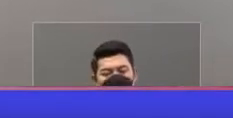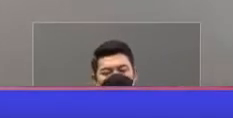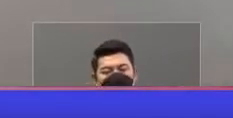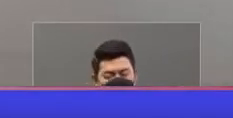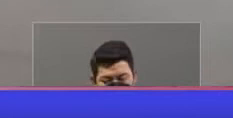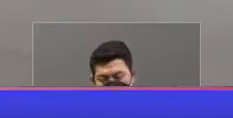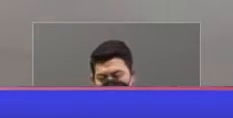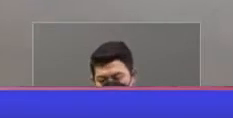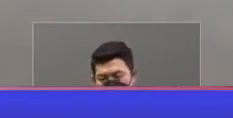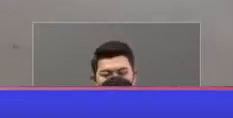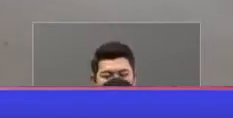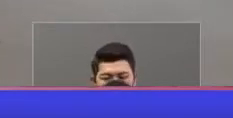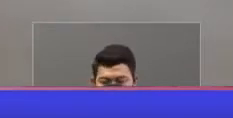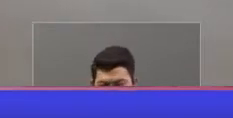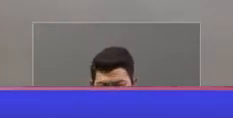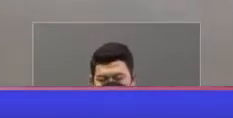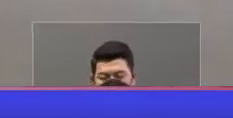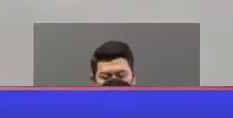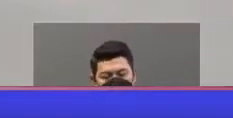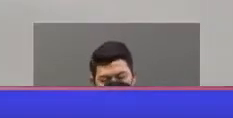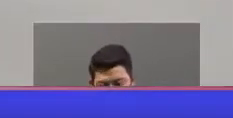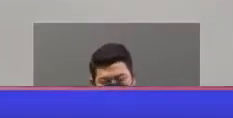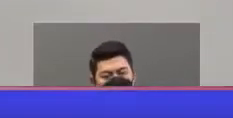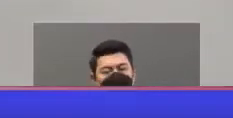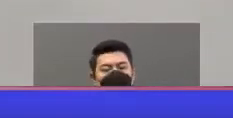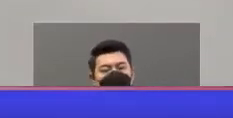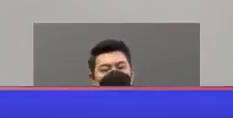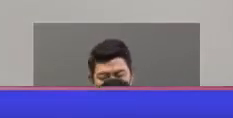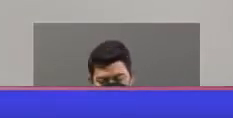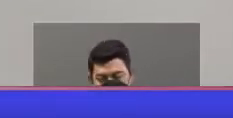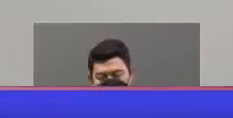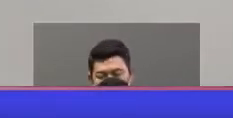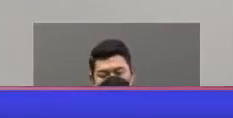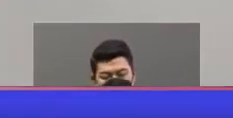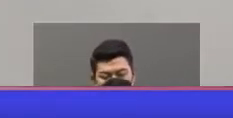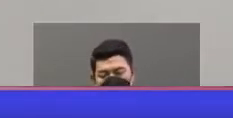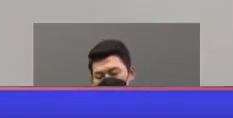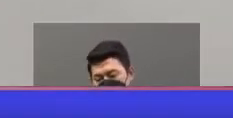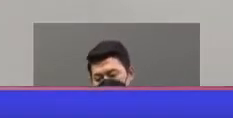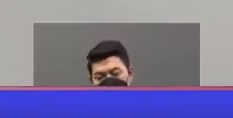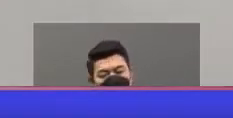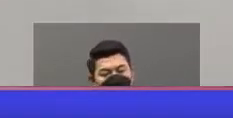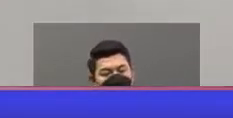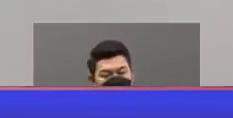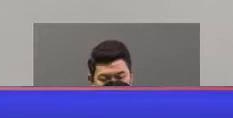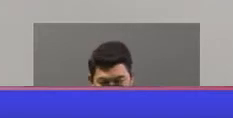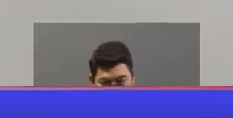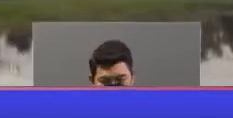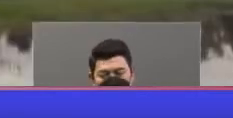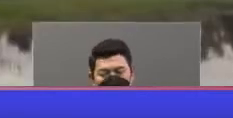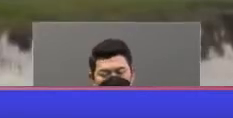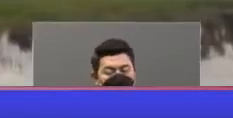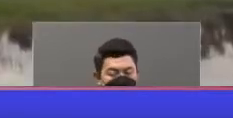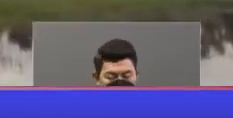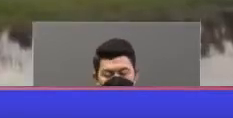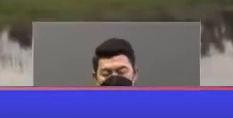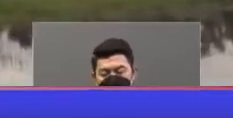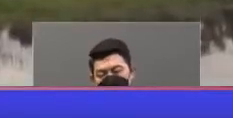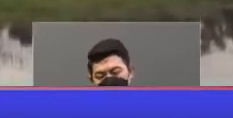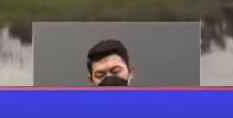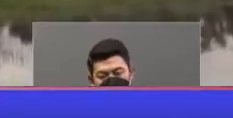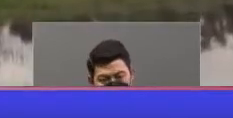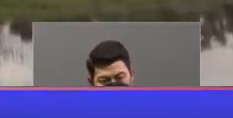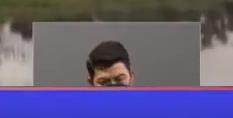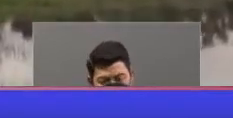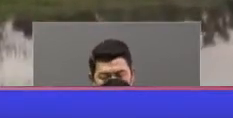ไม้ผลที่เป็นไม้ยืนต้นและอื่นๆเนี่ยนะคะ 4,048 บาทต่อไร ่ นะเขาก็ได้มีอัตราคิดค